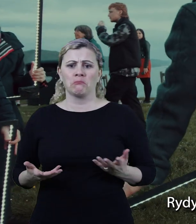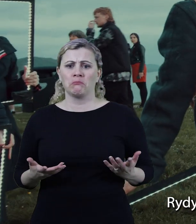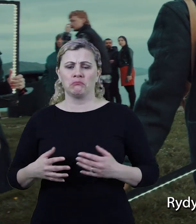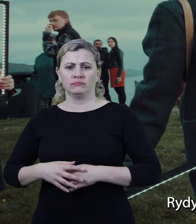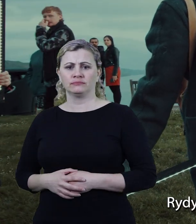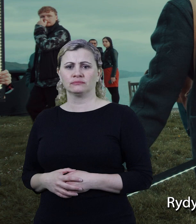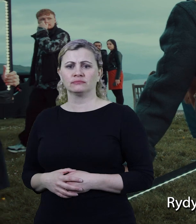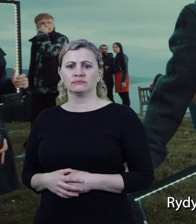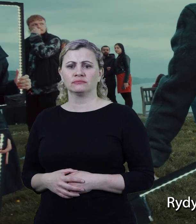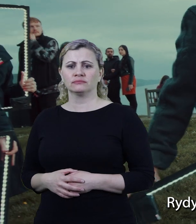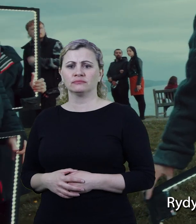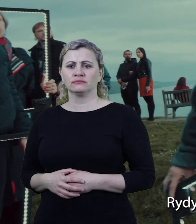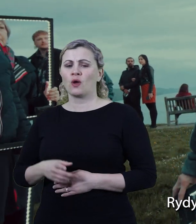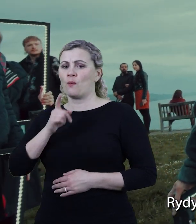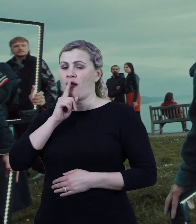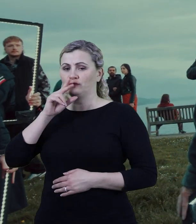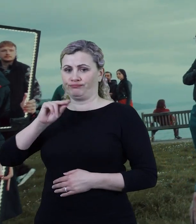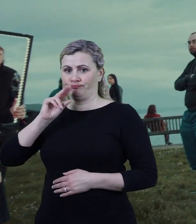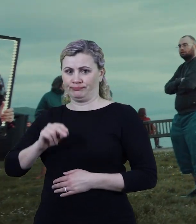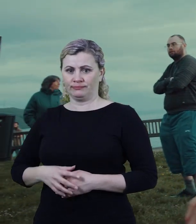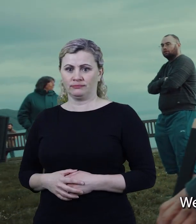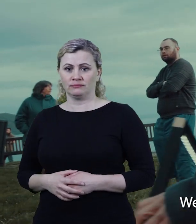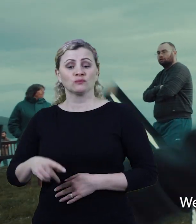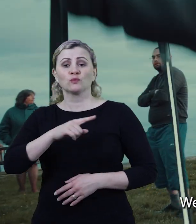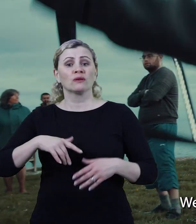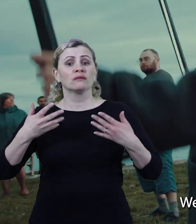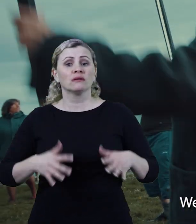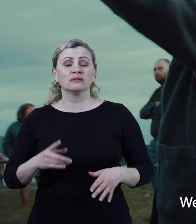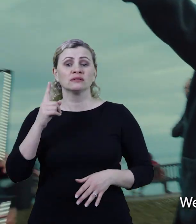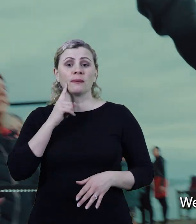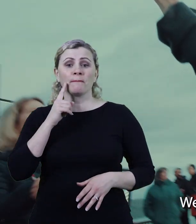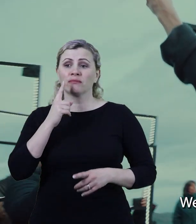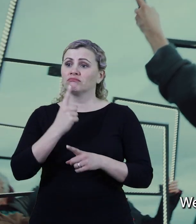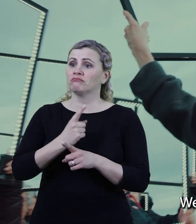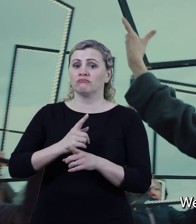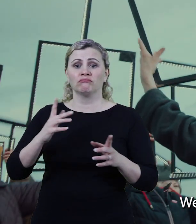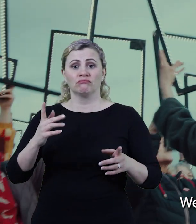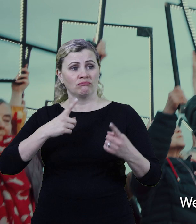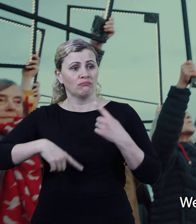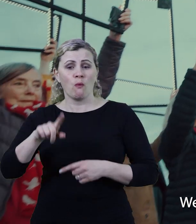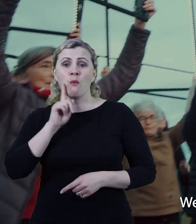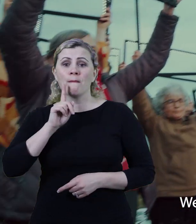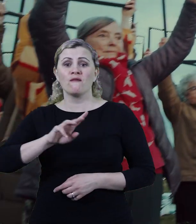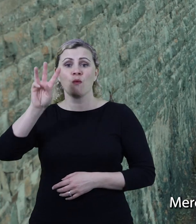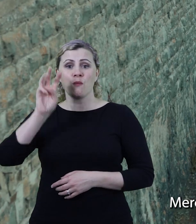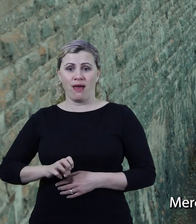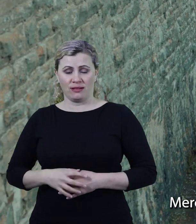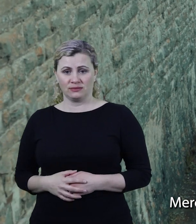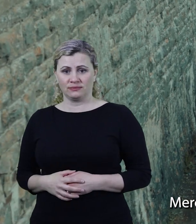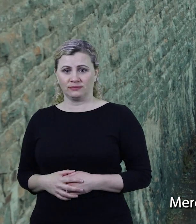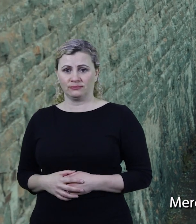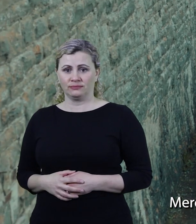syml yn siarad fel Merched Cymru. We speak simply as the women of Wales.